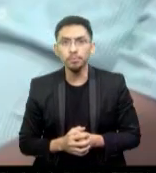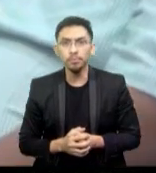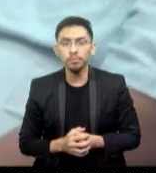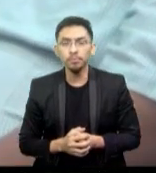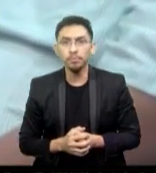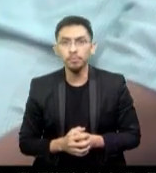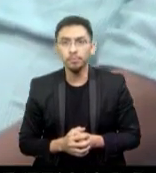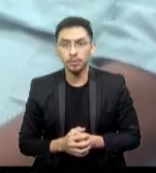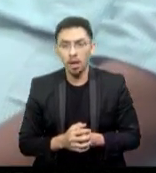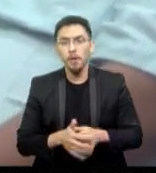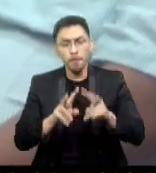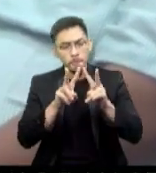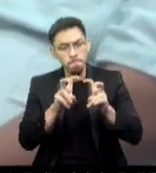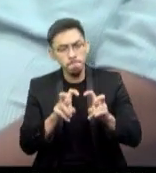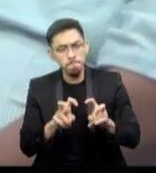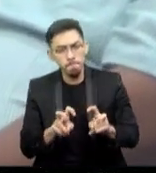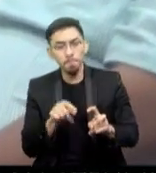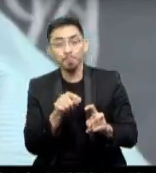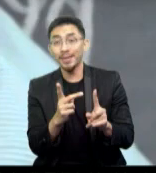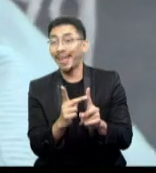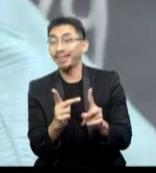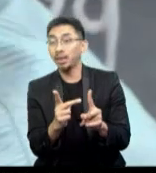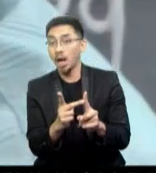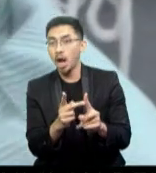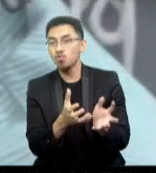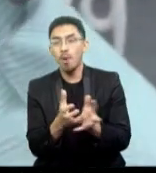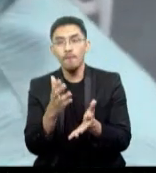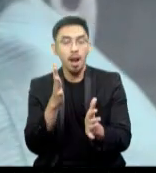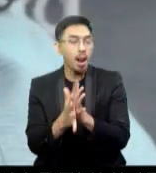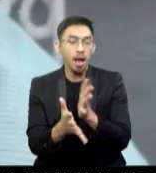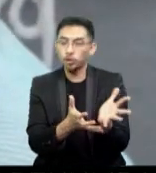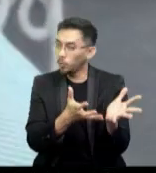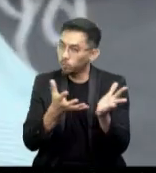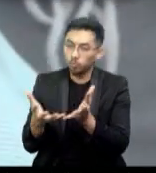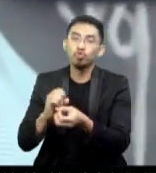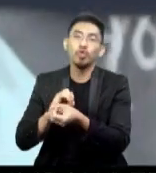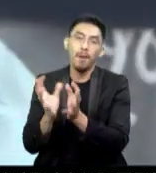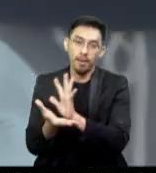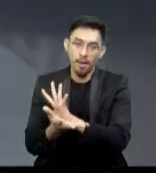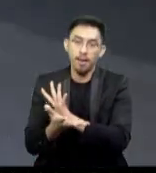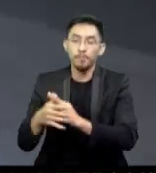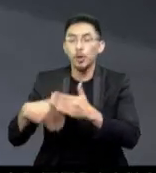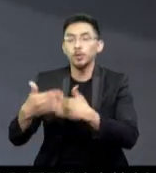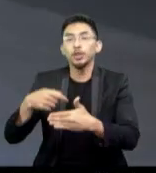Perak Surabaya, Hendra Sihombing langsung dibawa ke rutan kelas 1 Medaeng Surabaya untuk menjalani hukuman.